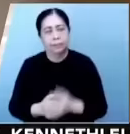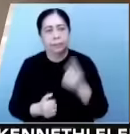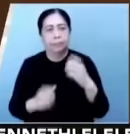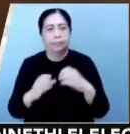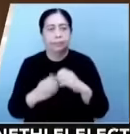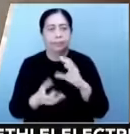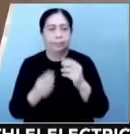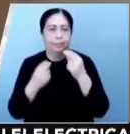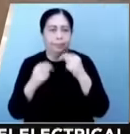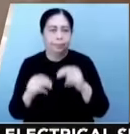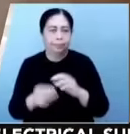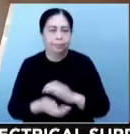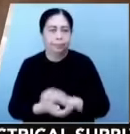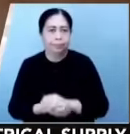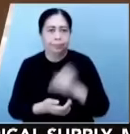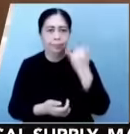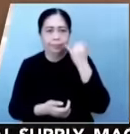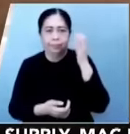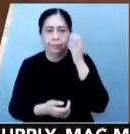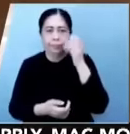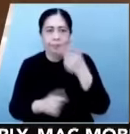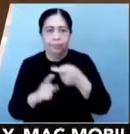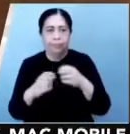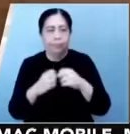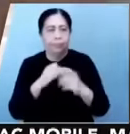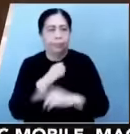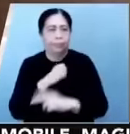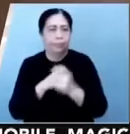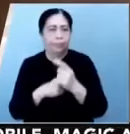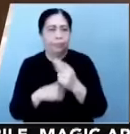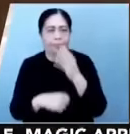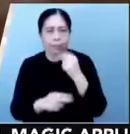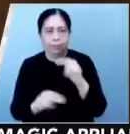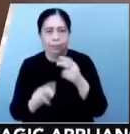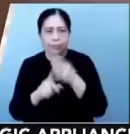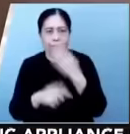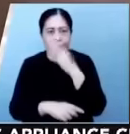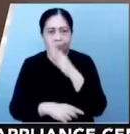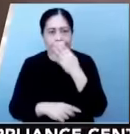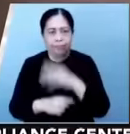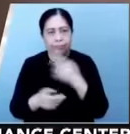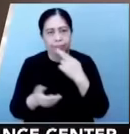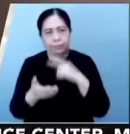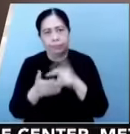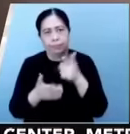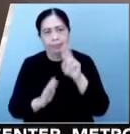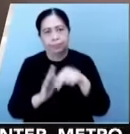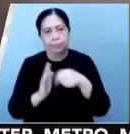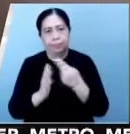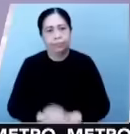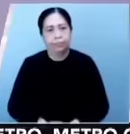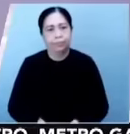News, Jessica Caninog ng GMA Regional TV, Balitang Bicolandia, nakatutok 24 oras.